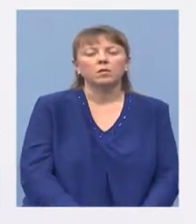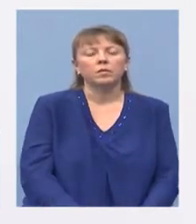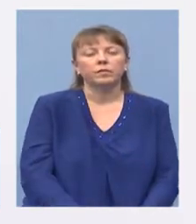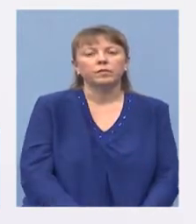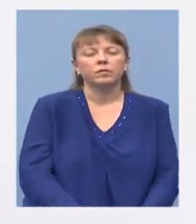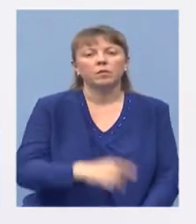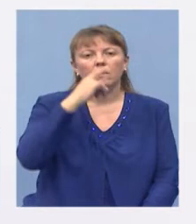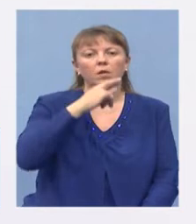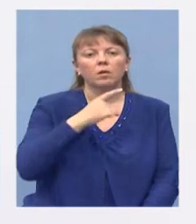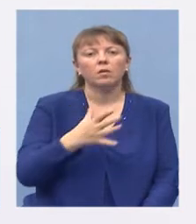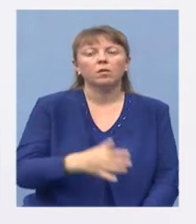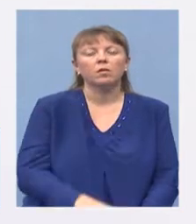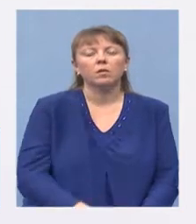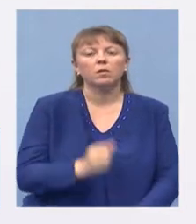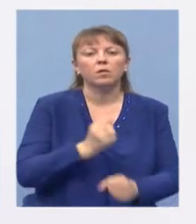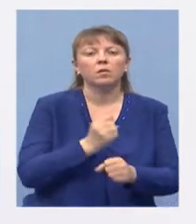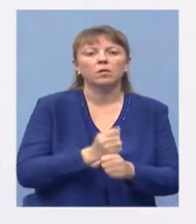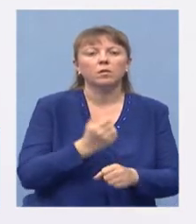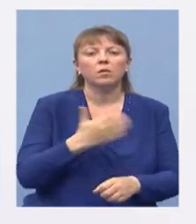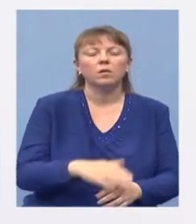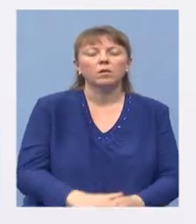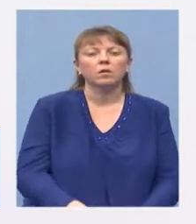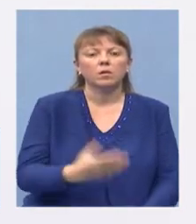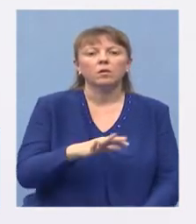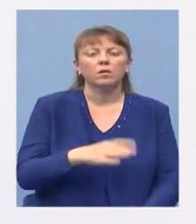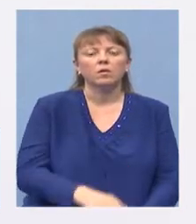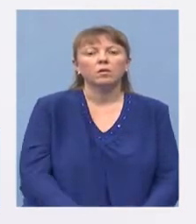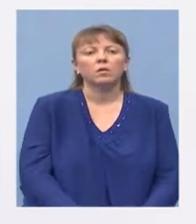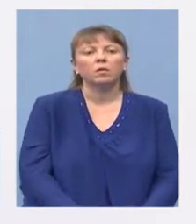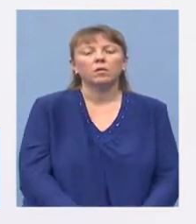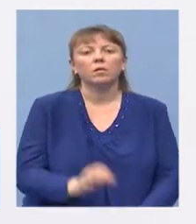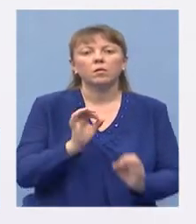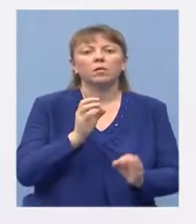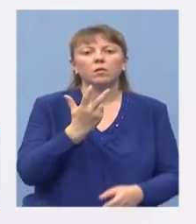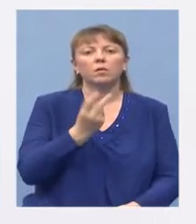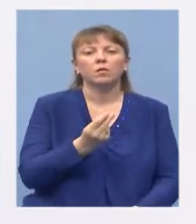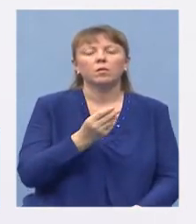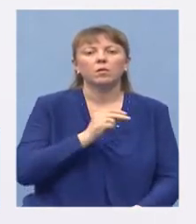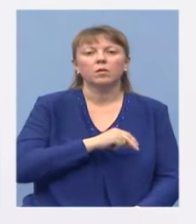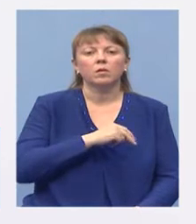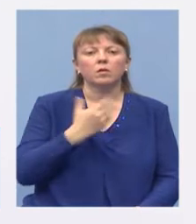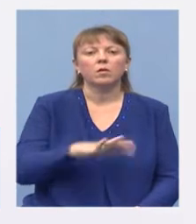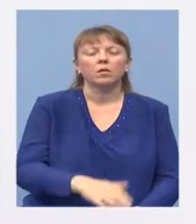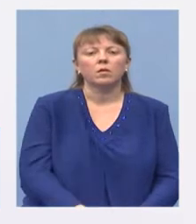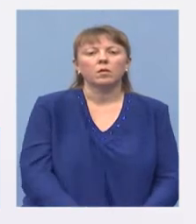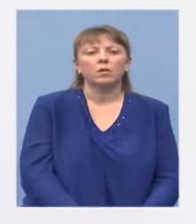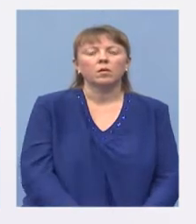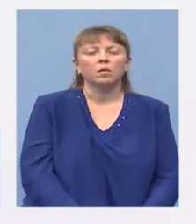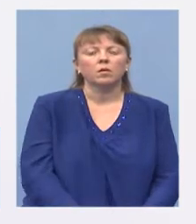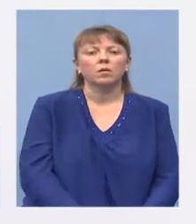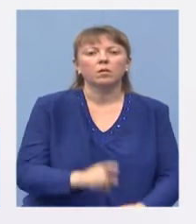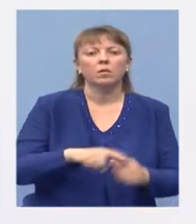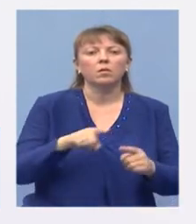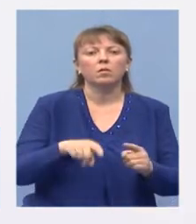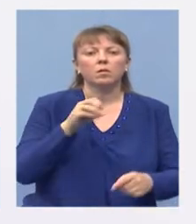в Западно-Казахстанской области изготавливаются в течение максимально, то есть 3 рабочих дней. То есть это самый